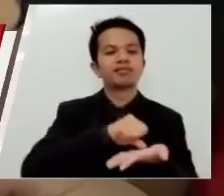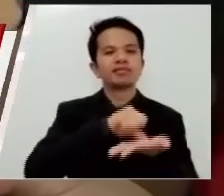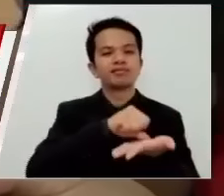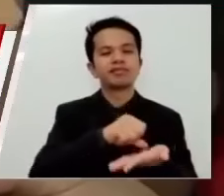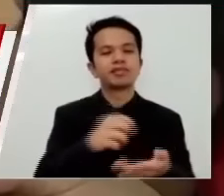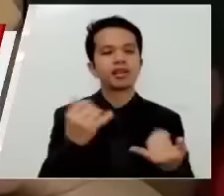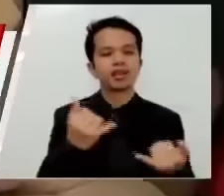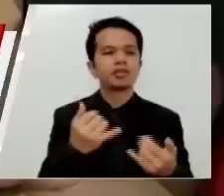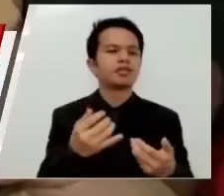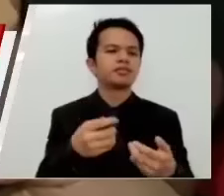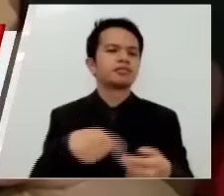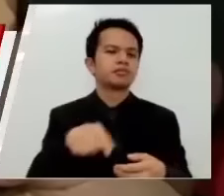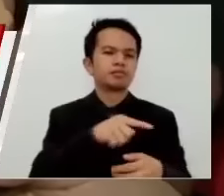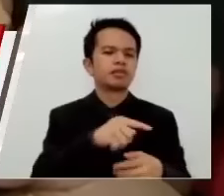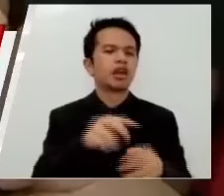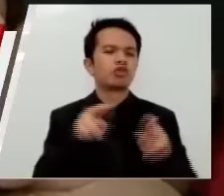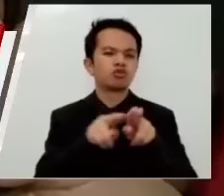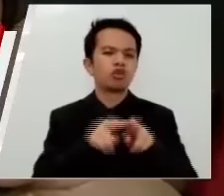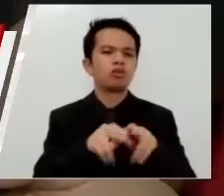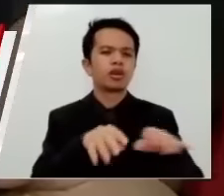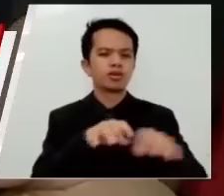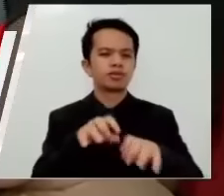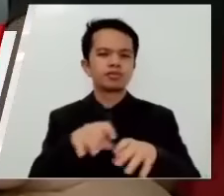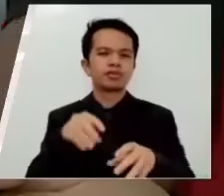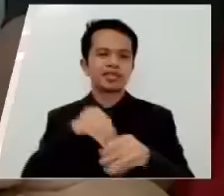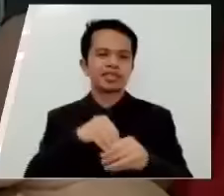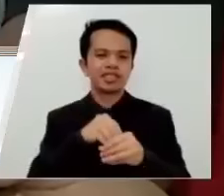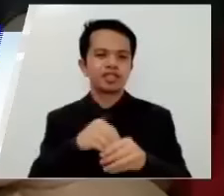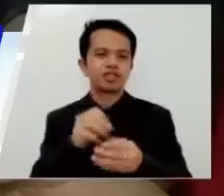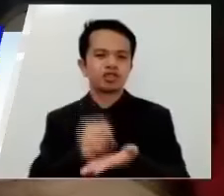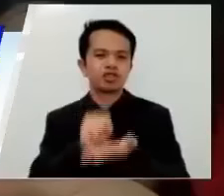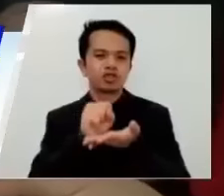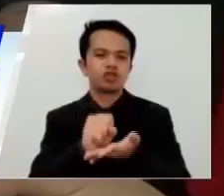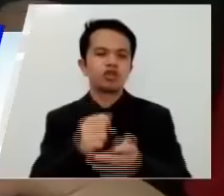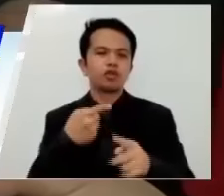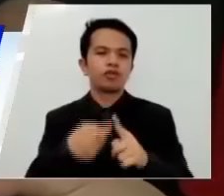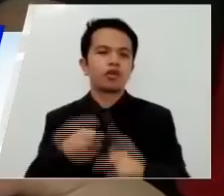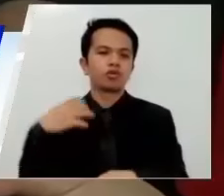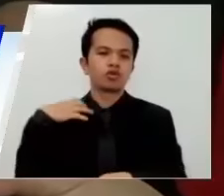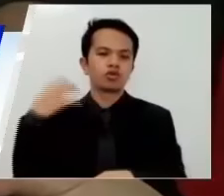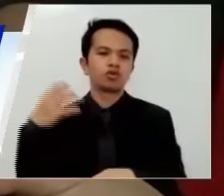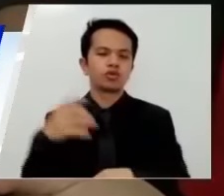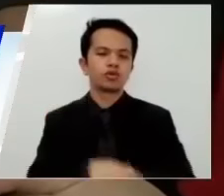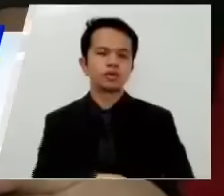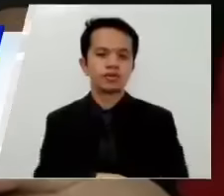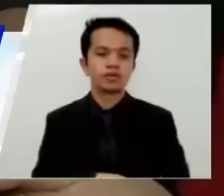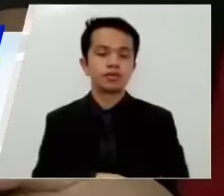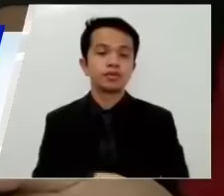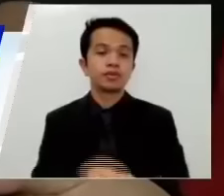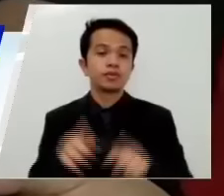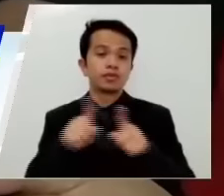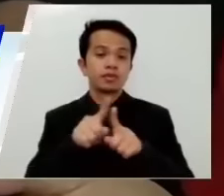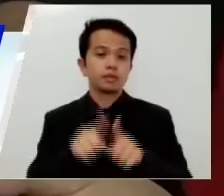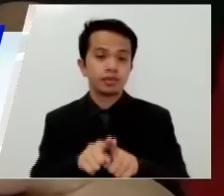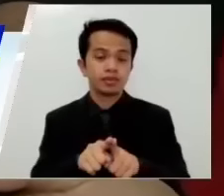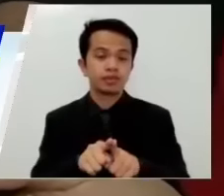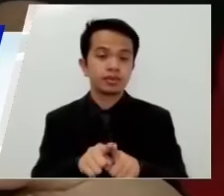taken to their normal duties on board the ship as directed by their captain on the ship. And